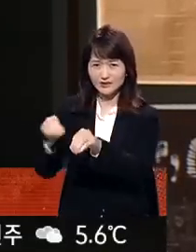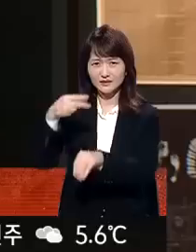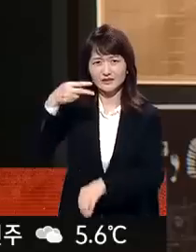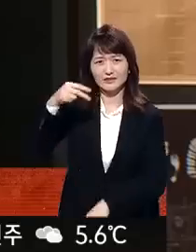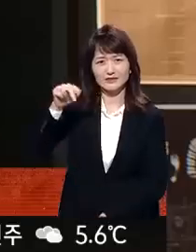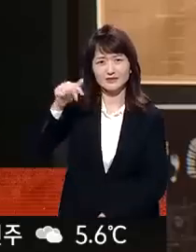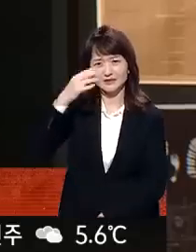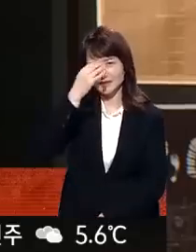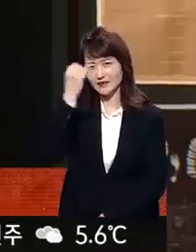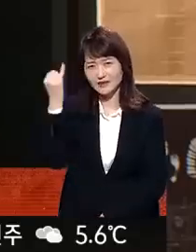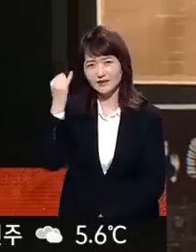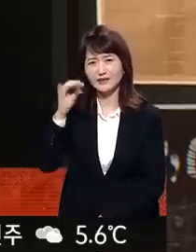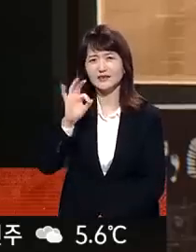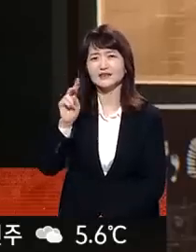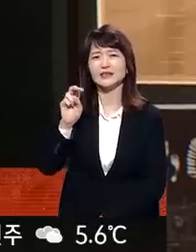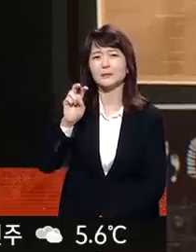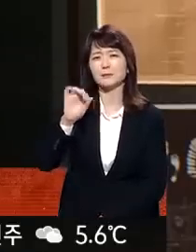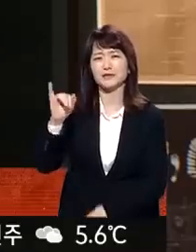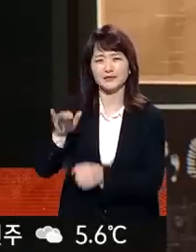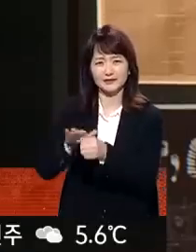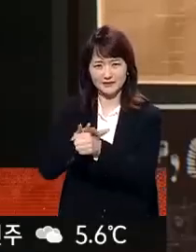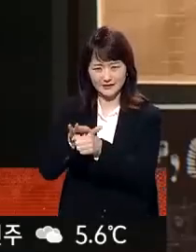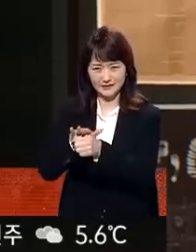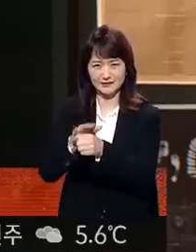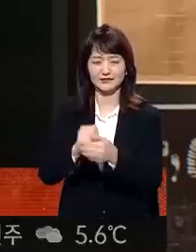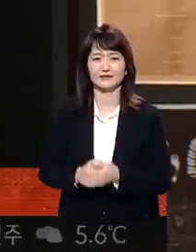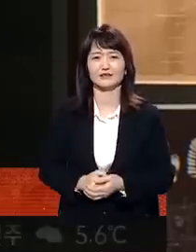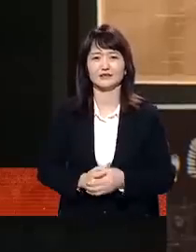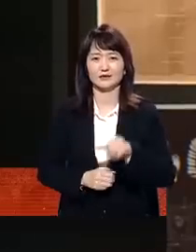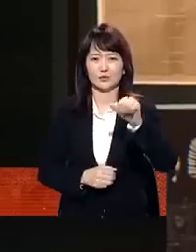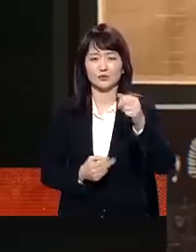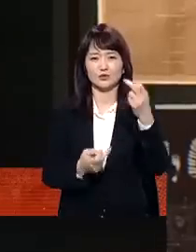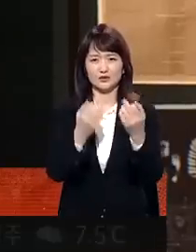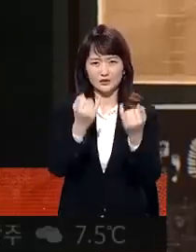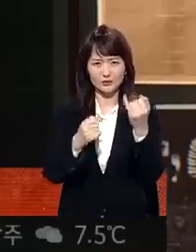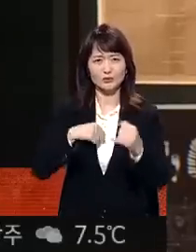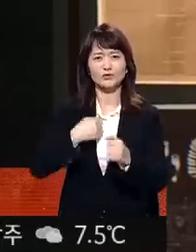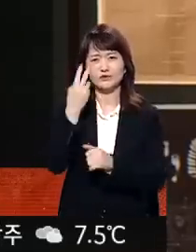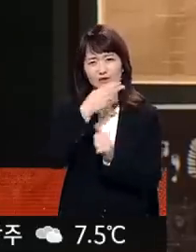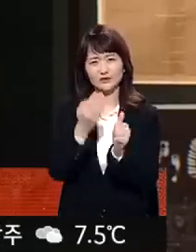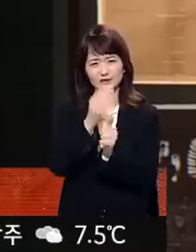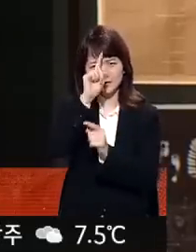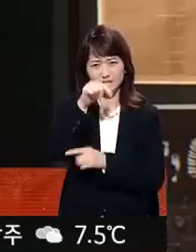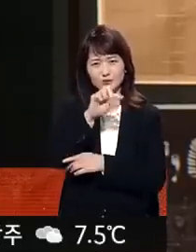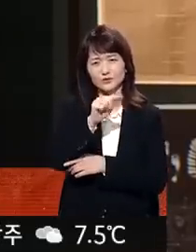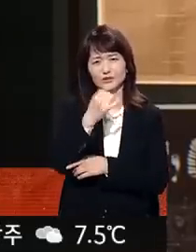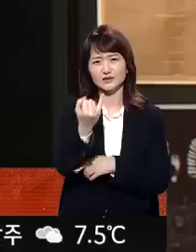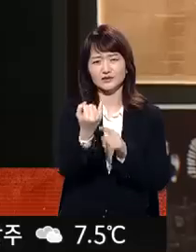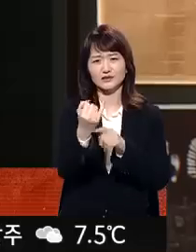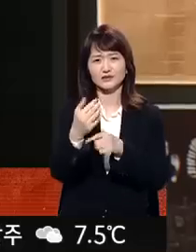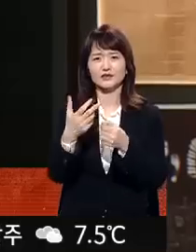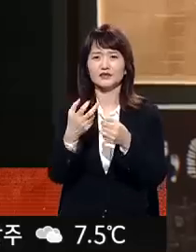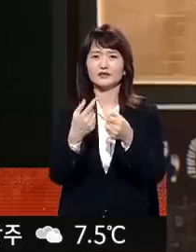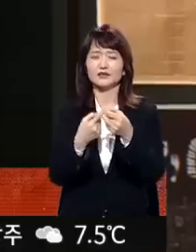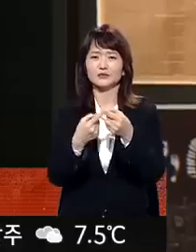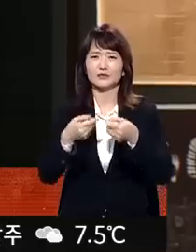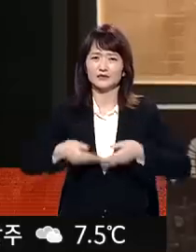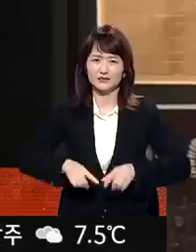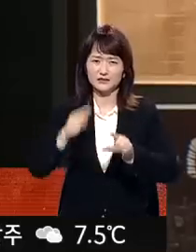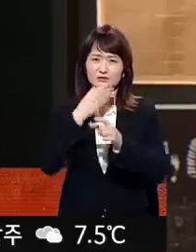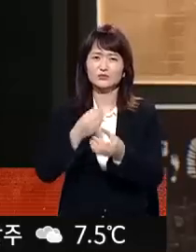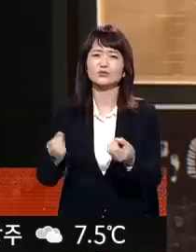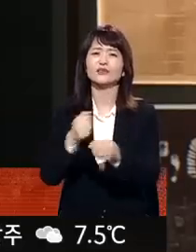우리 얀미 사랑해 하신 성혜님, 5남매 혼자 키우신 이순남 여사, 81번째 생신 축하해주세요